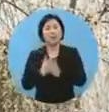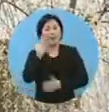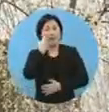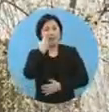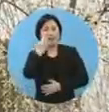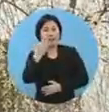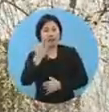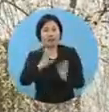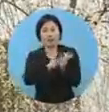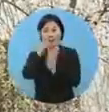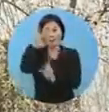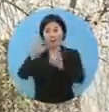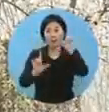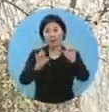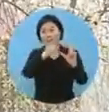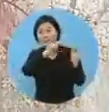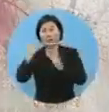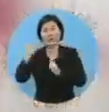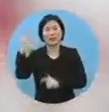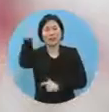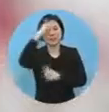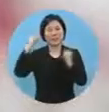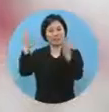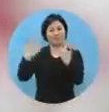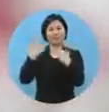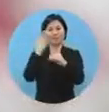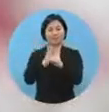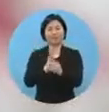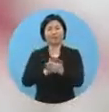도중 뉴스 정혜지입니다.